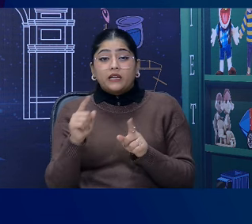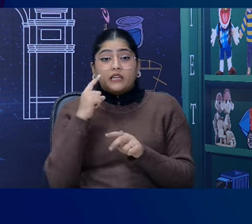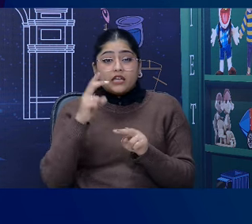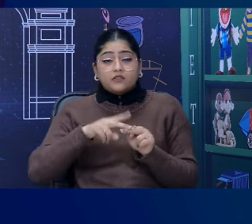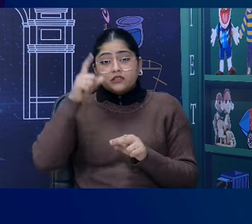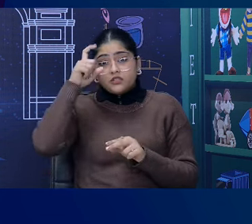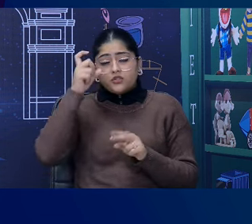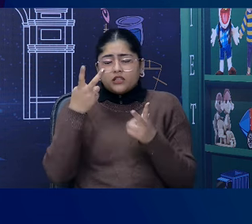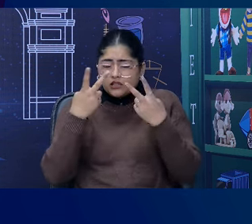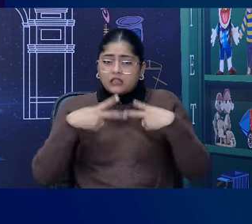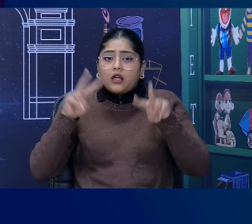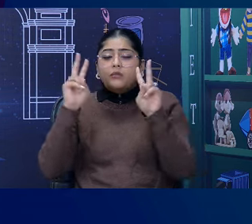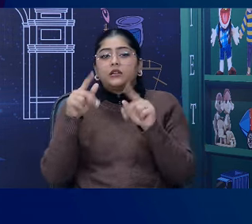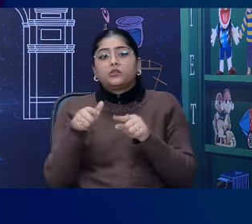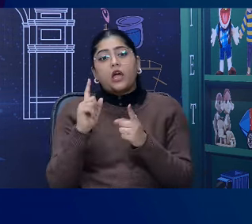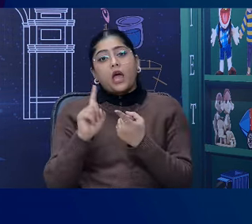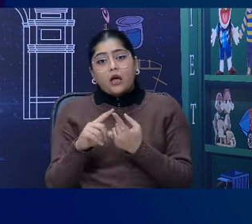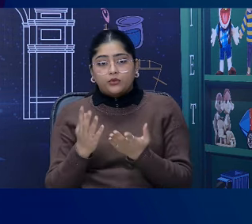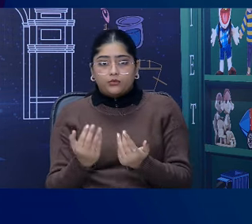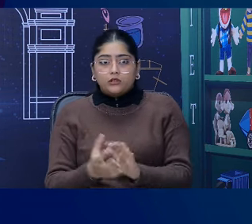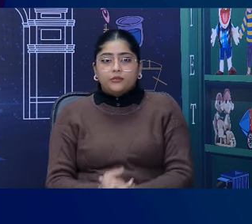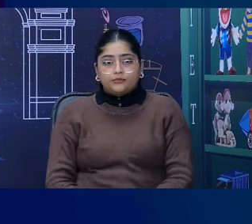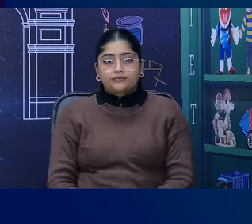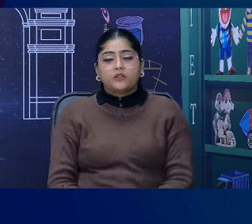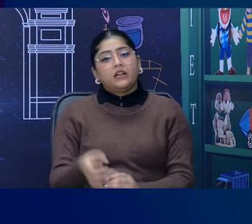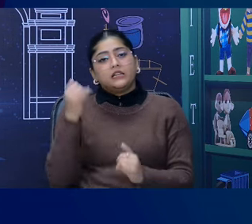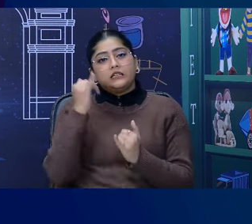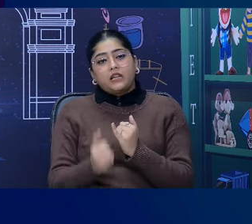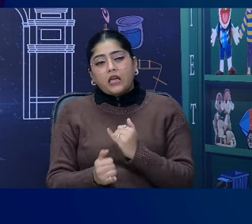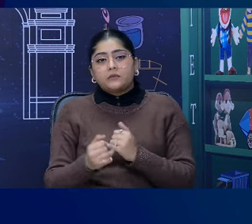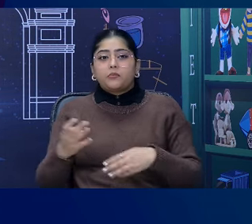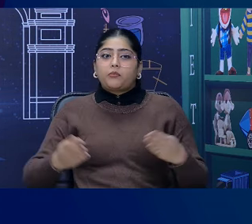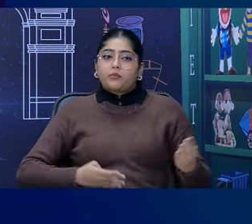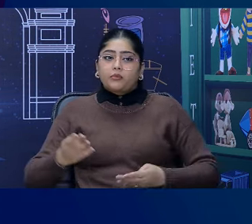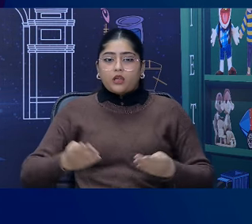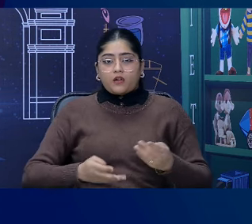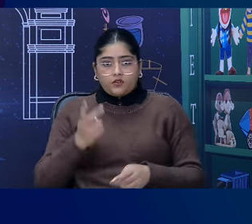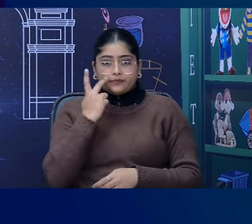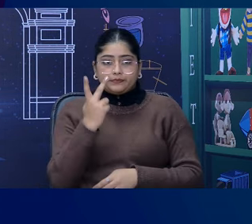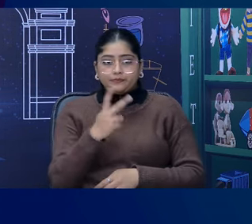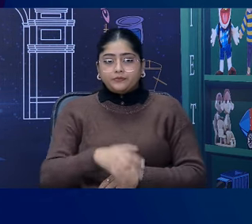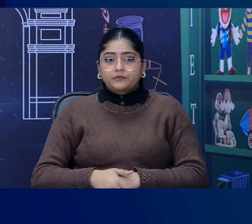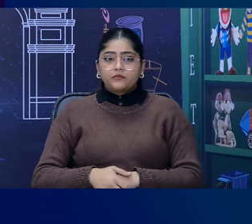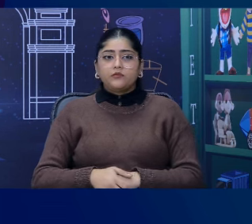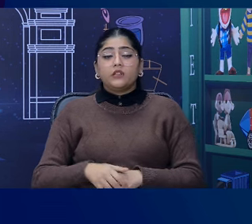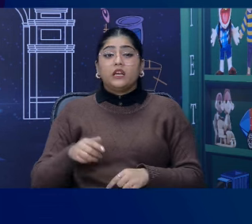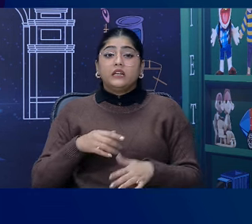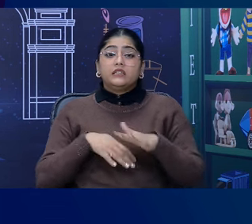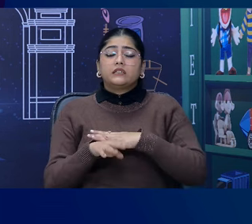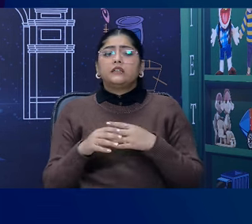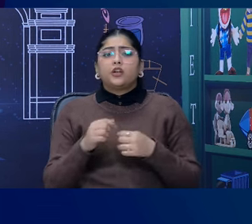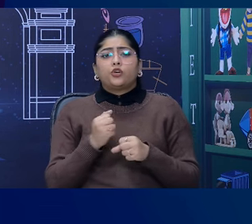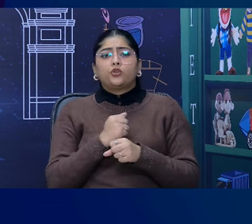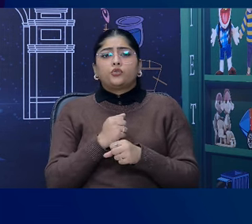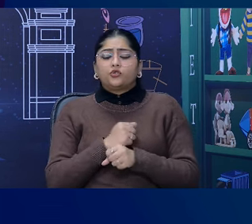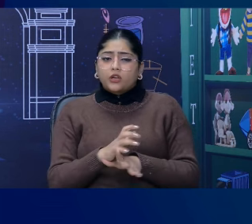हैं स्ट्रेसफुल सिचुएशंस में ओके लास्ट है आपका बिहेवियरल बिहेवियरल जो आपके रोजमर्रा की लाइफ में इश्यूज